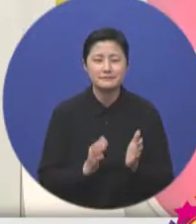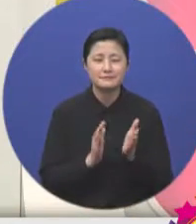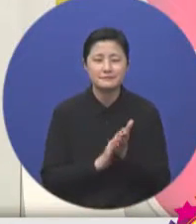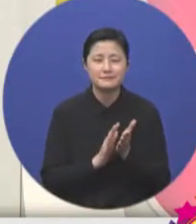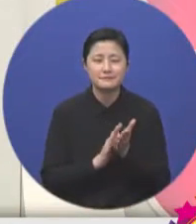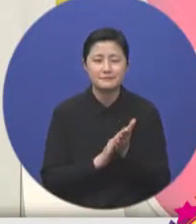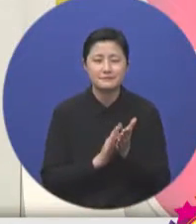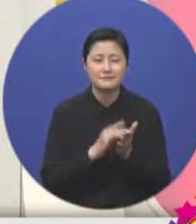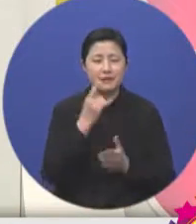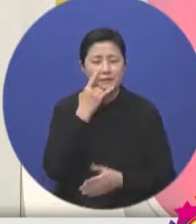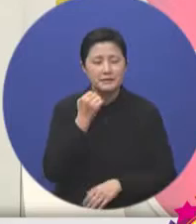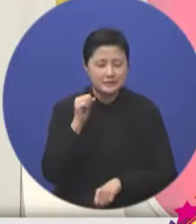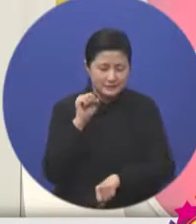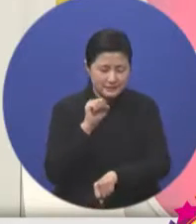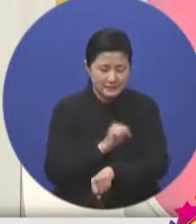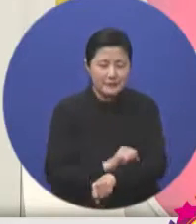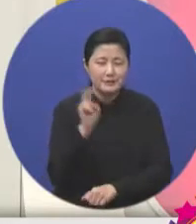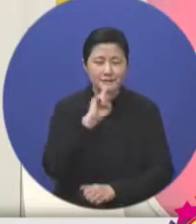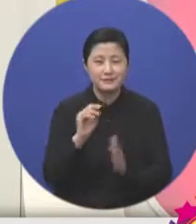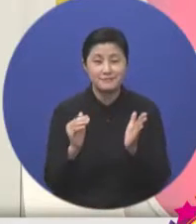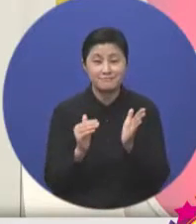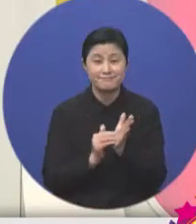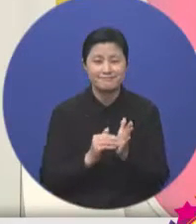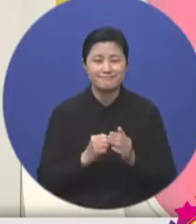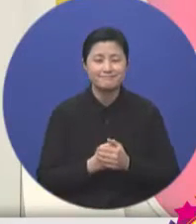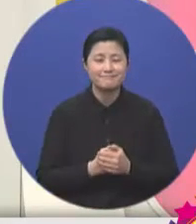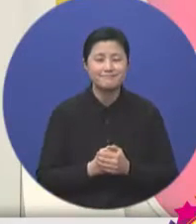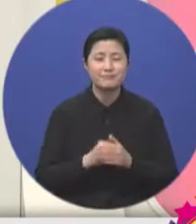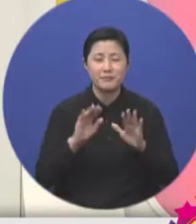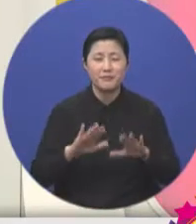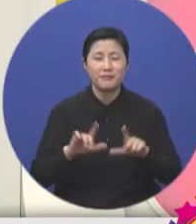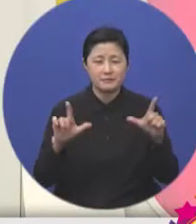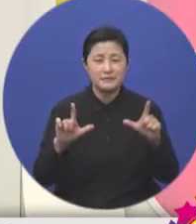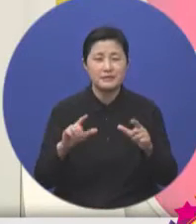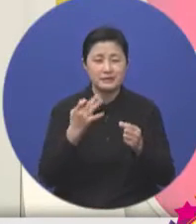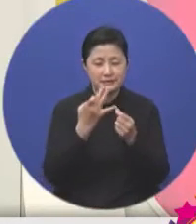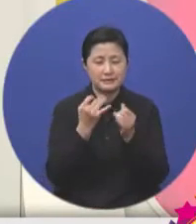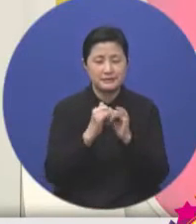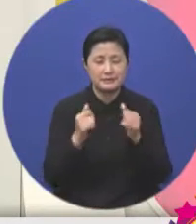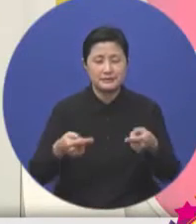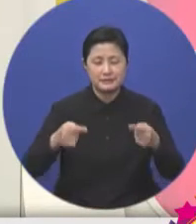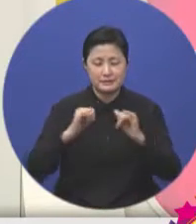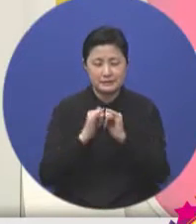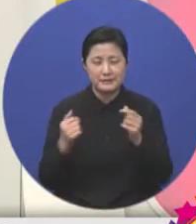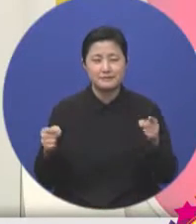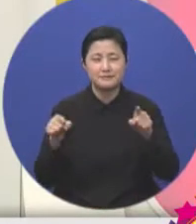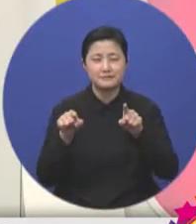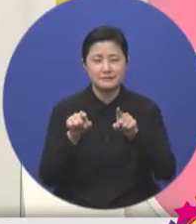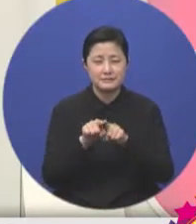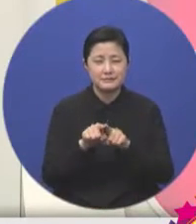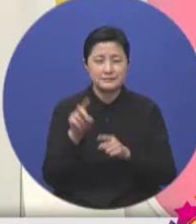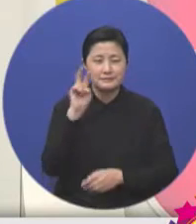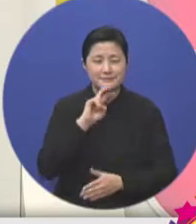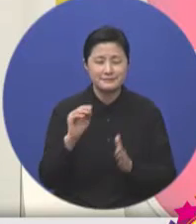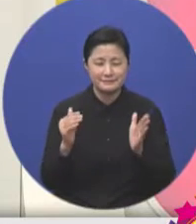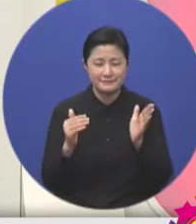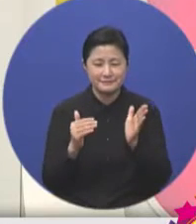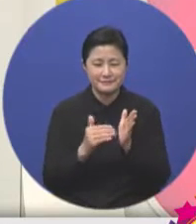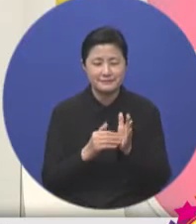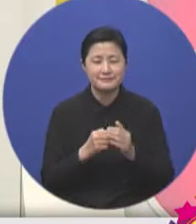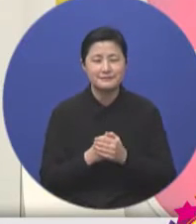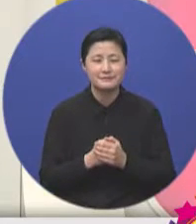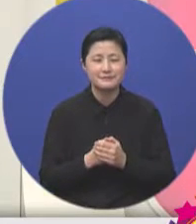네, 어머니 아주 잘 불러주셨습니다. 네, 오늘도 14분의 참가자들과 또 함께 해봤습니다.